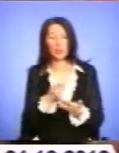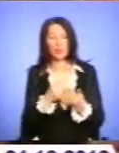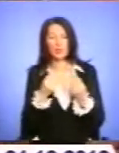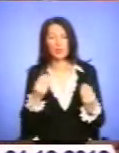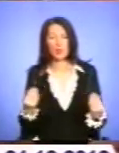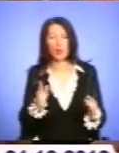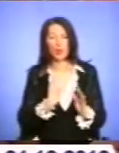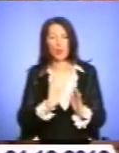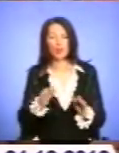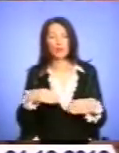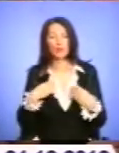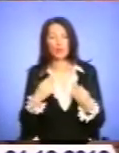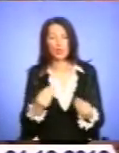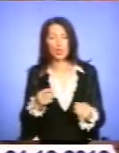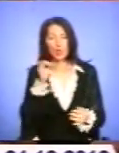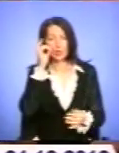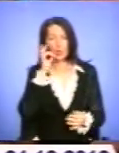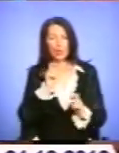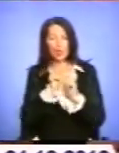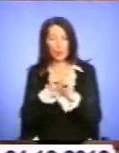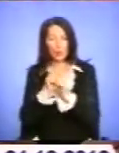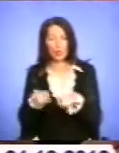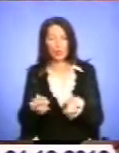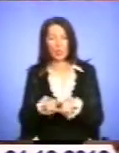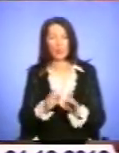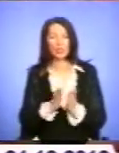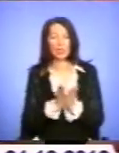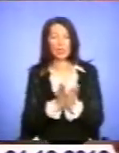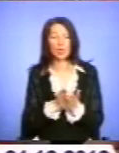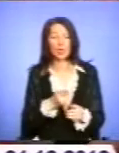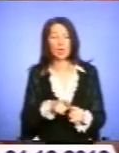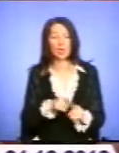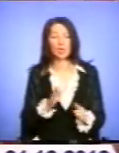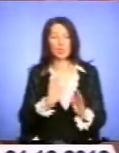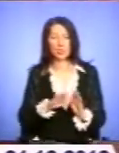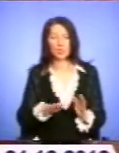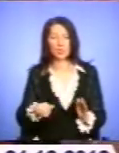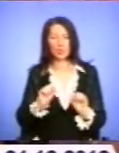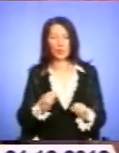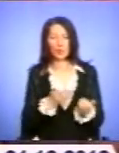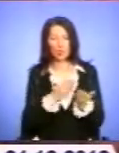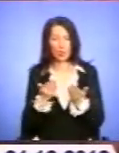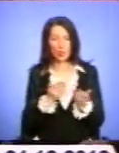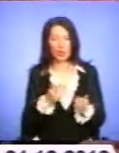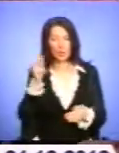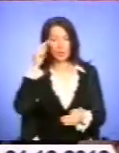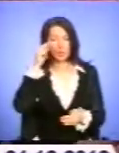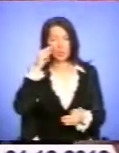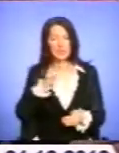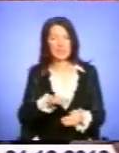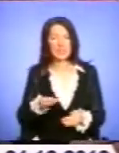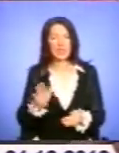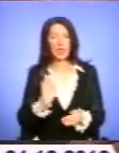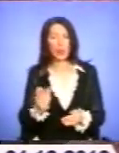них будуть вручені, ним будуть вручені солодкі подарунки, а також книги, які діти могли читати, для цього і навчатися. Це діти